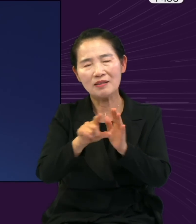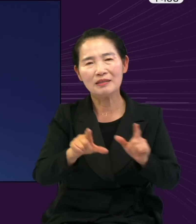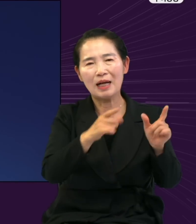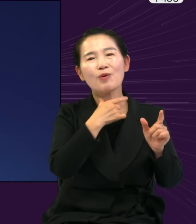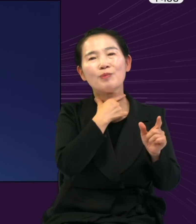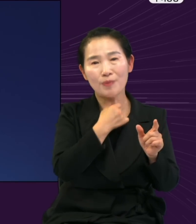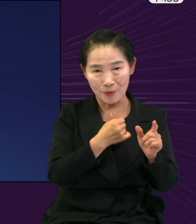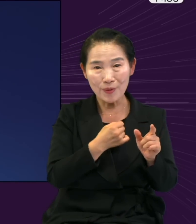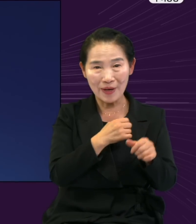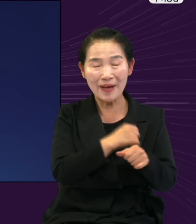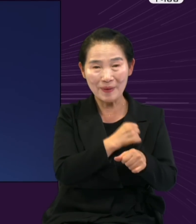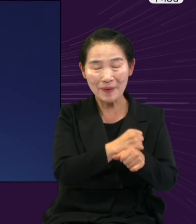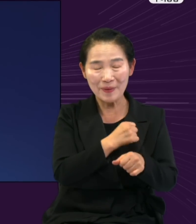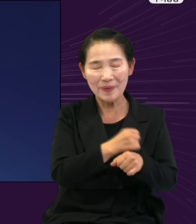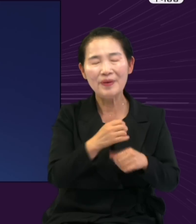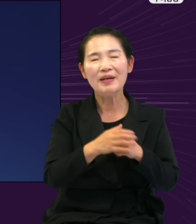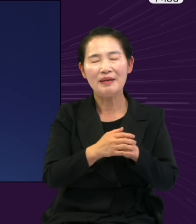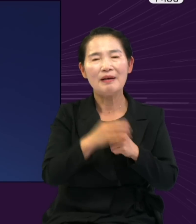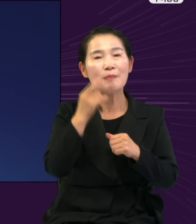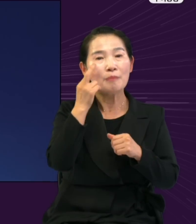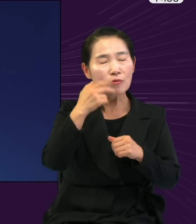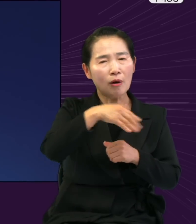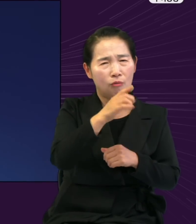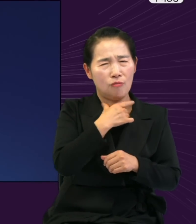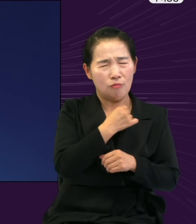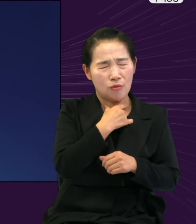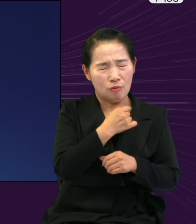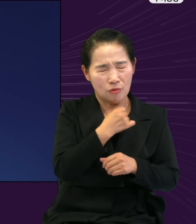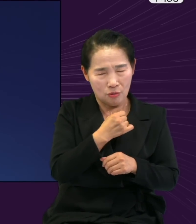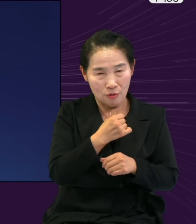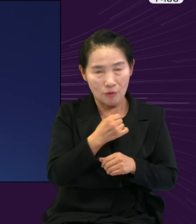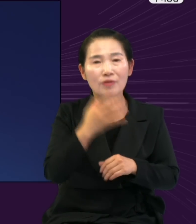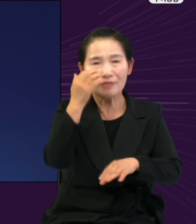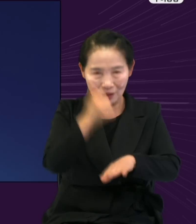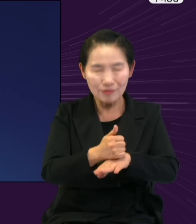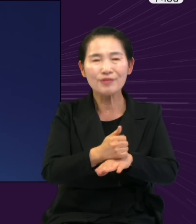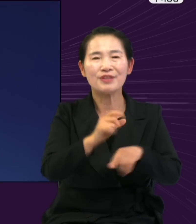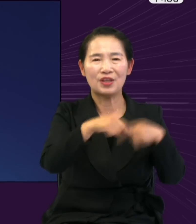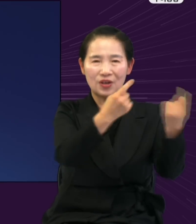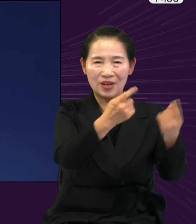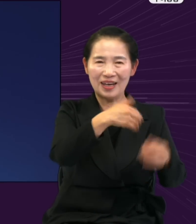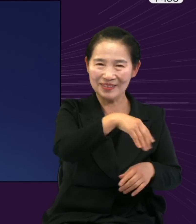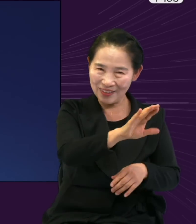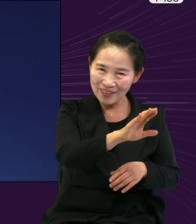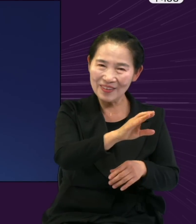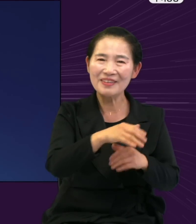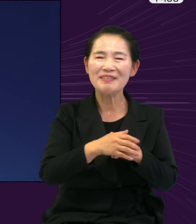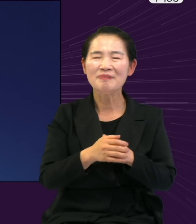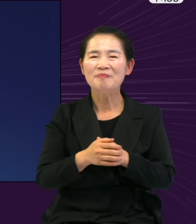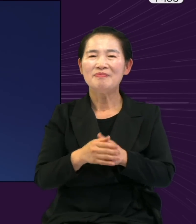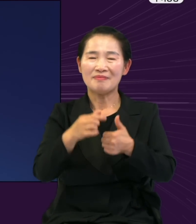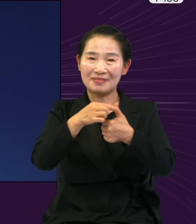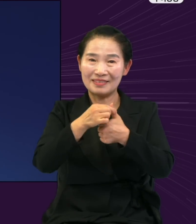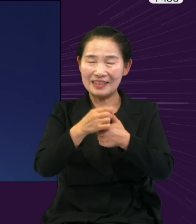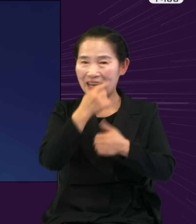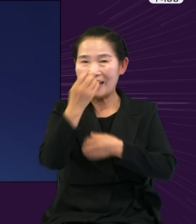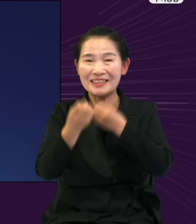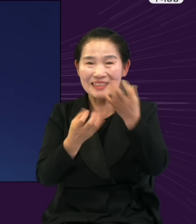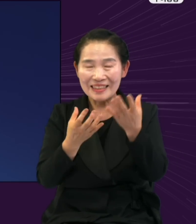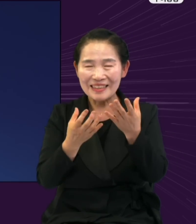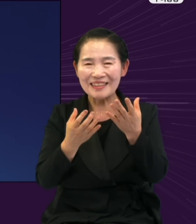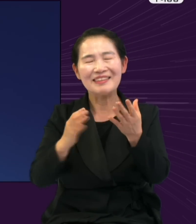해서 하나님께서 그 아이에게 길을 열어주셨습니다. 이 아이의 간증은 나중에 이 아이가 할 수 있기를 진심으로 소망합니다.